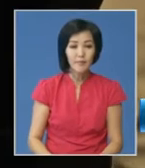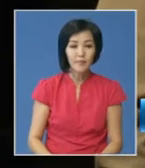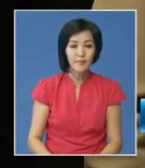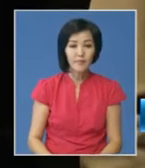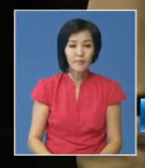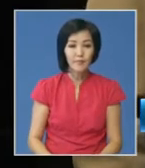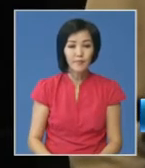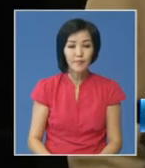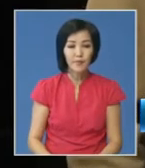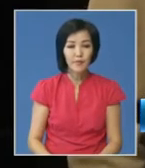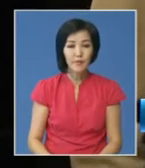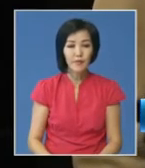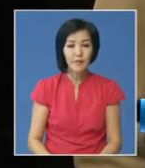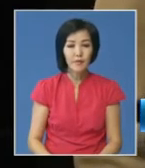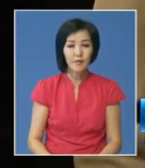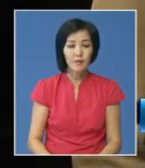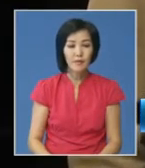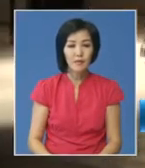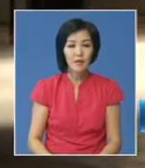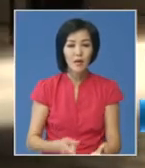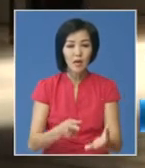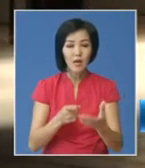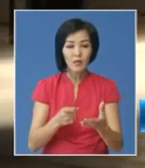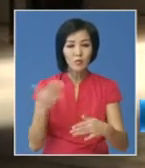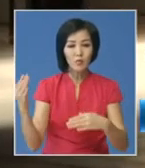үкімдарының бәрі ату жасаса.